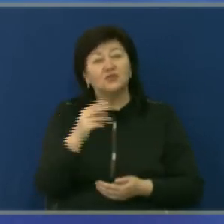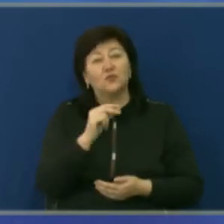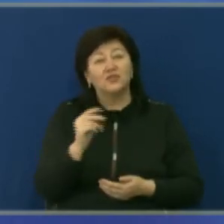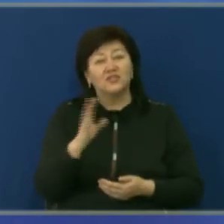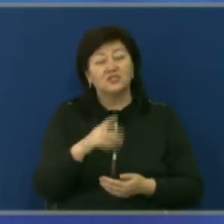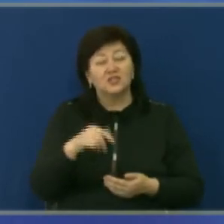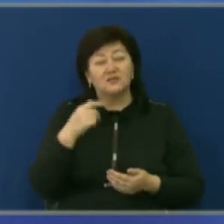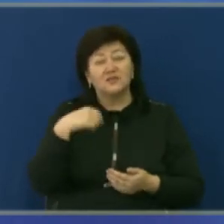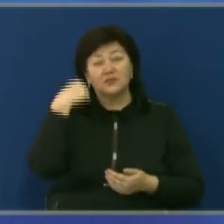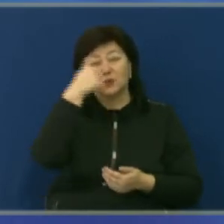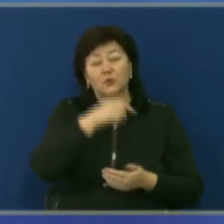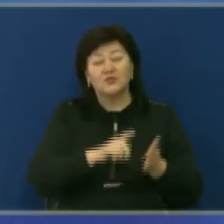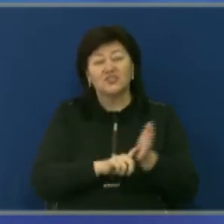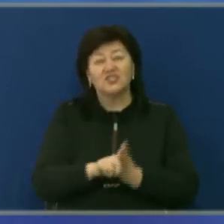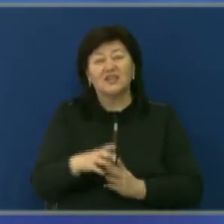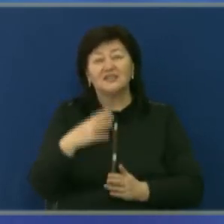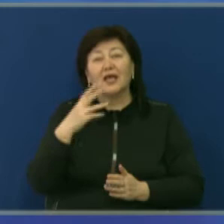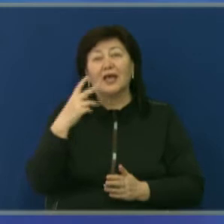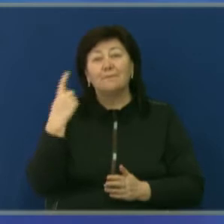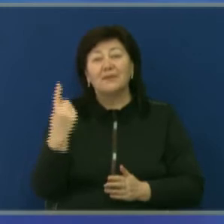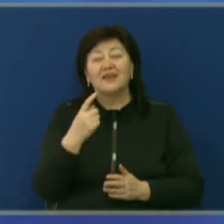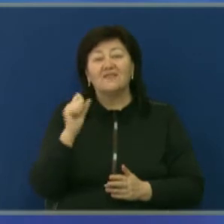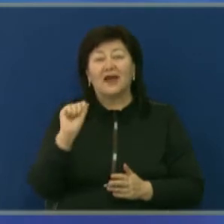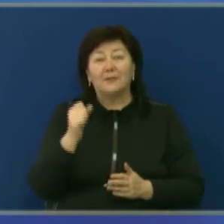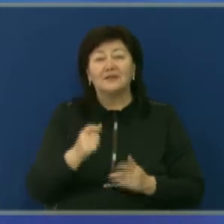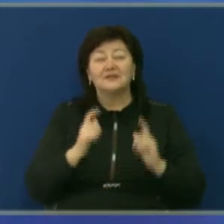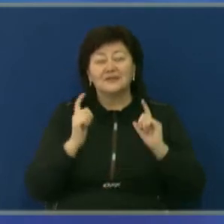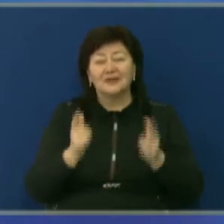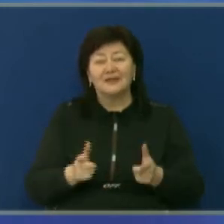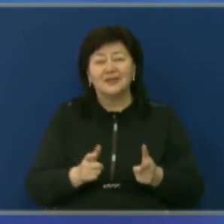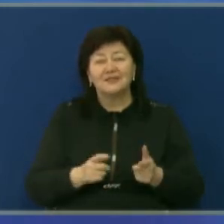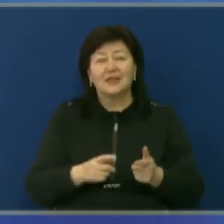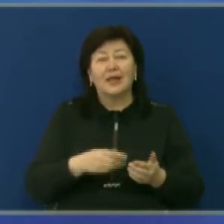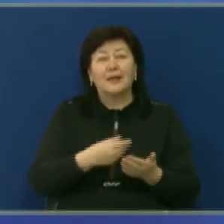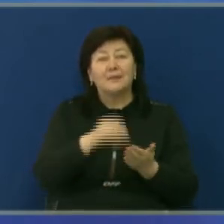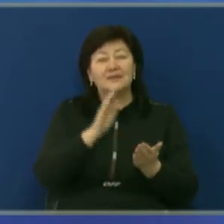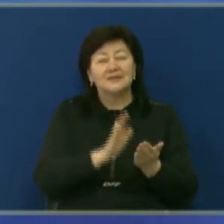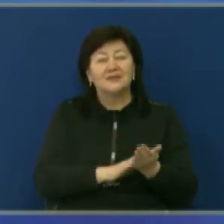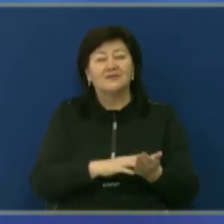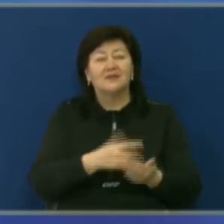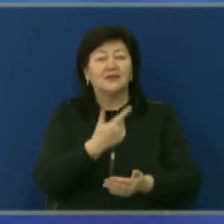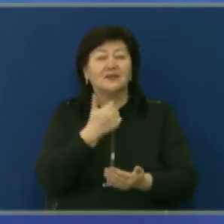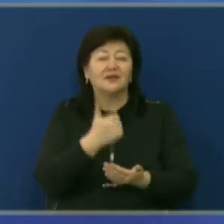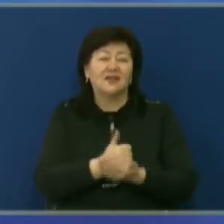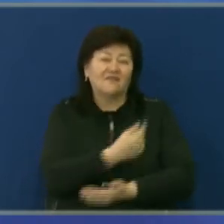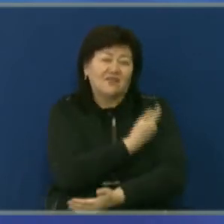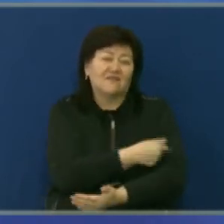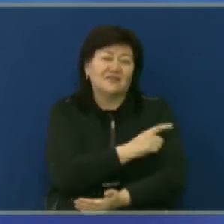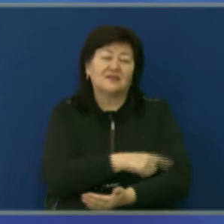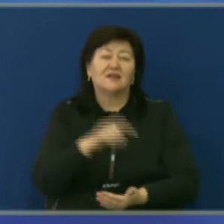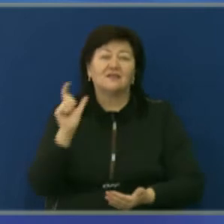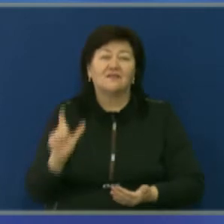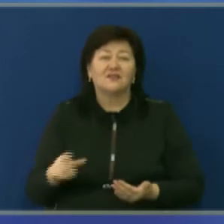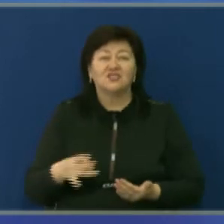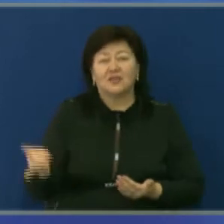учебного года начинается с 1 апреля. Согласно постановлению главного государственного санитарного врача республики, обучение во всех